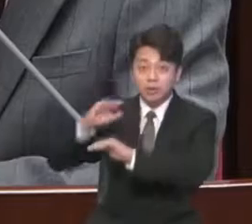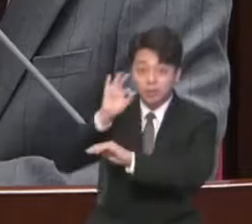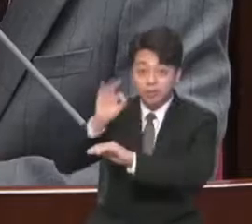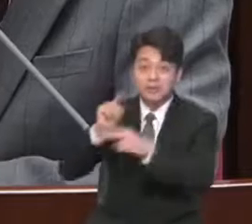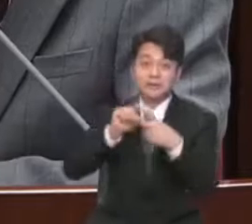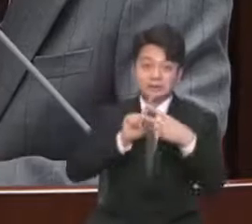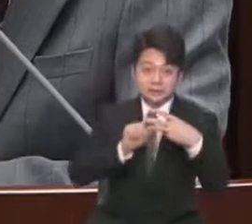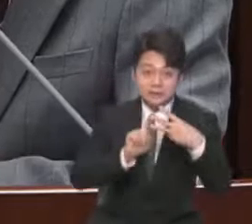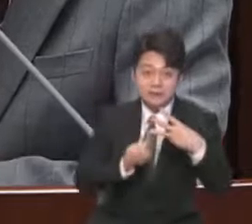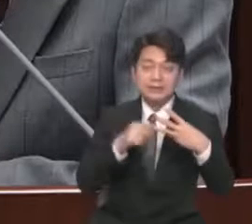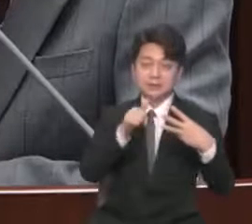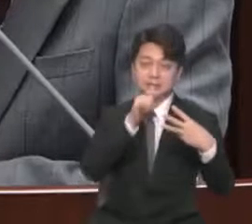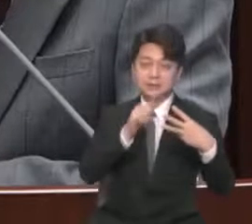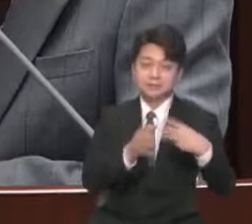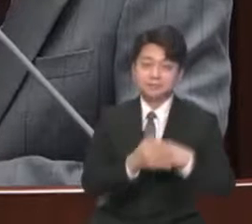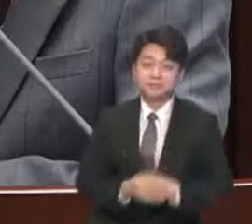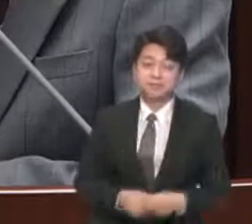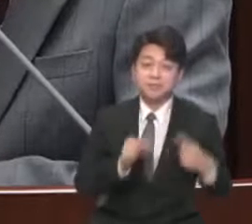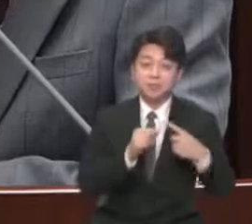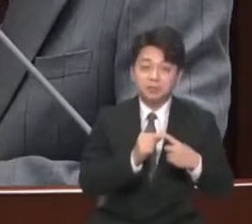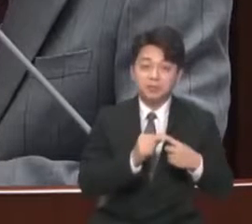부대에 복귀하지 않고 전화로 통보해야 된다.